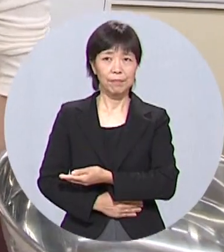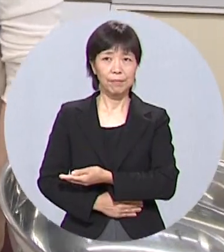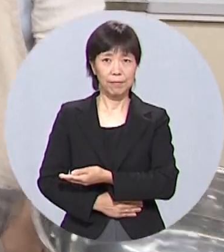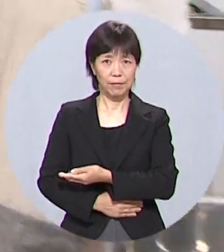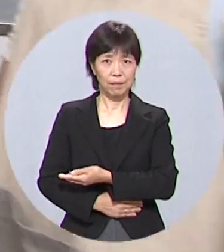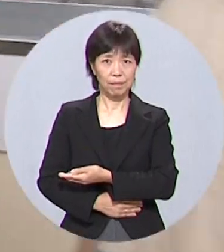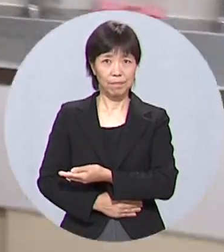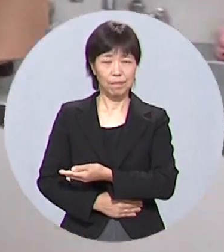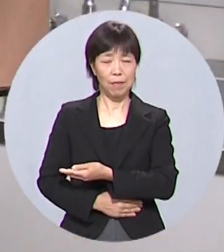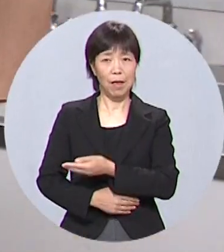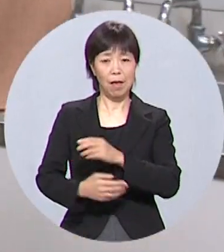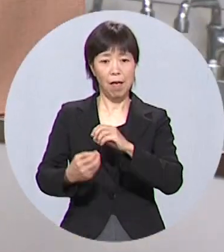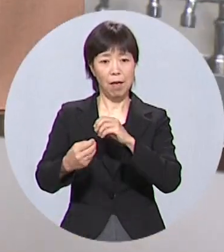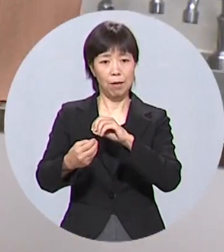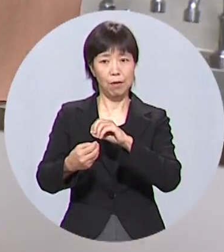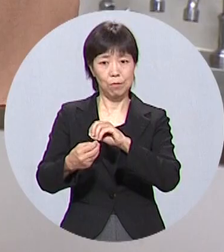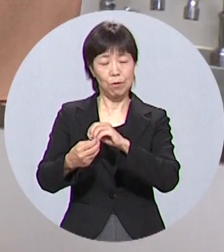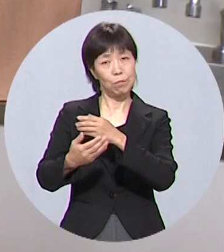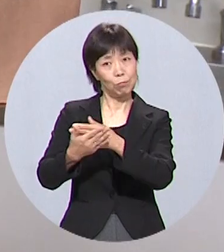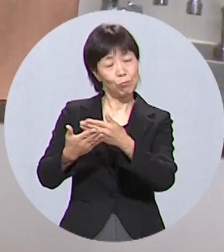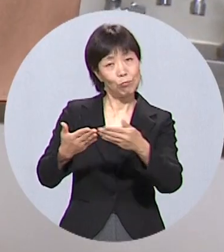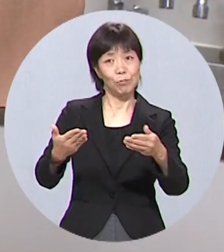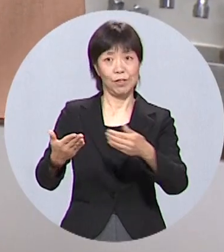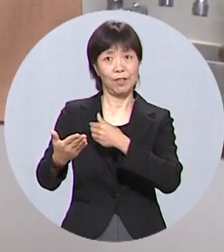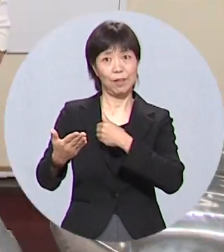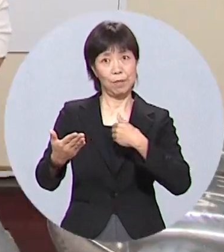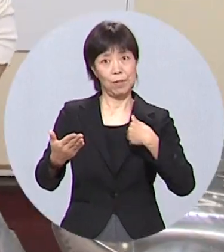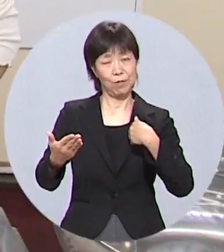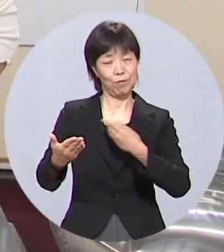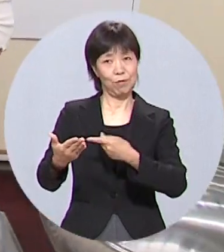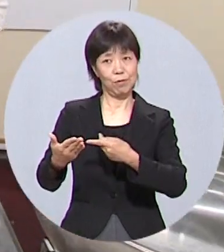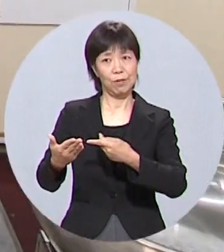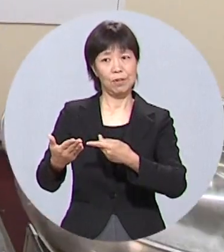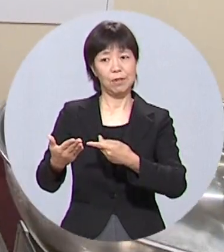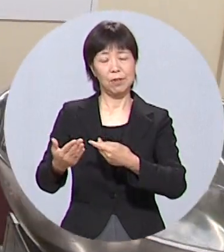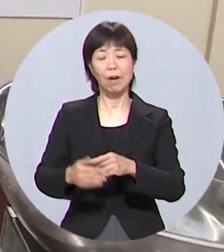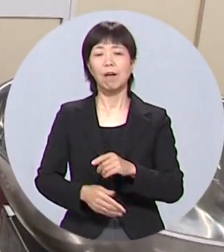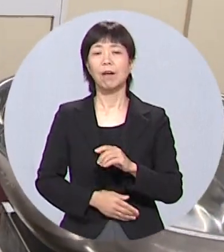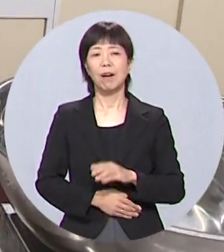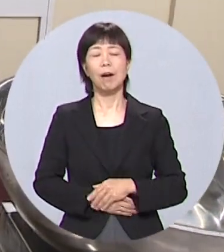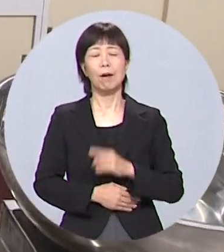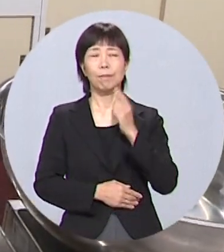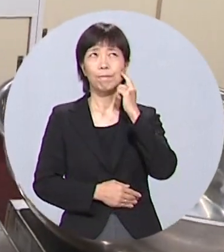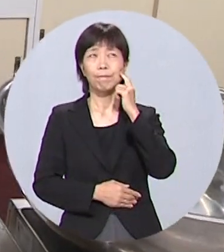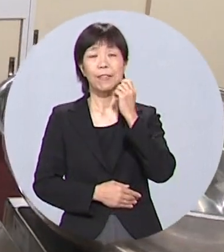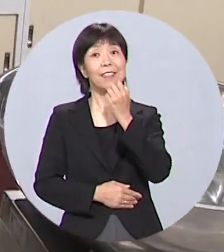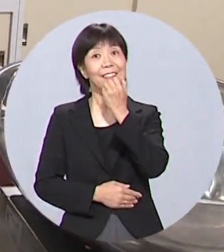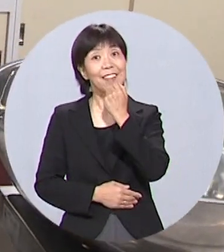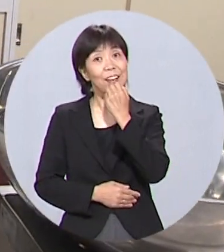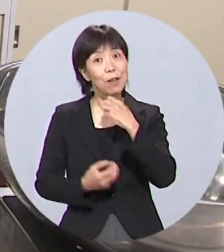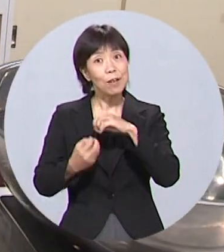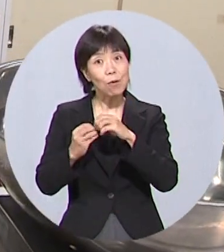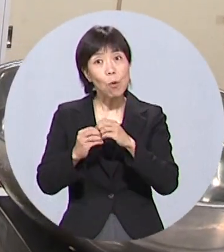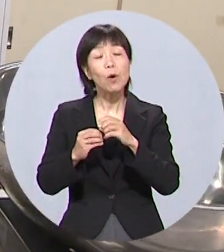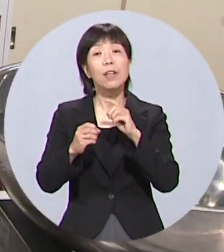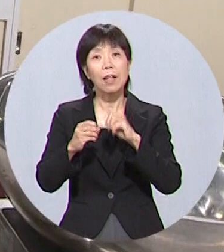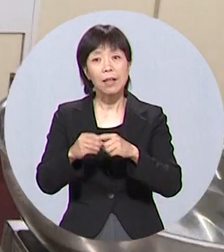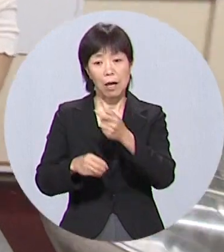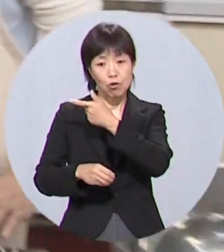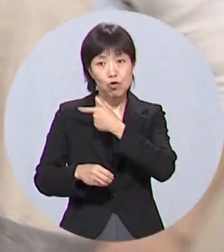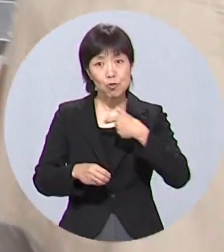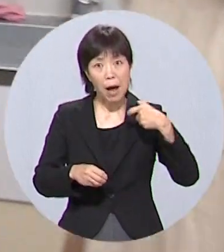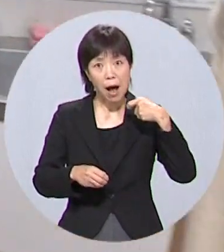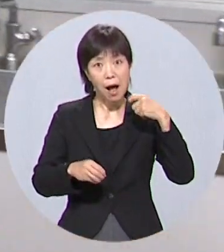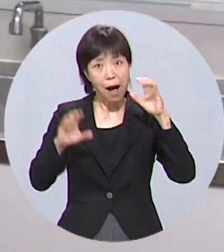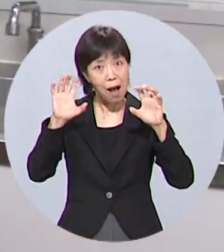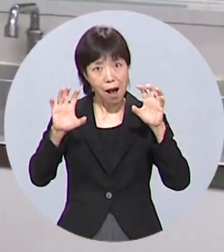ができます、縛ることによってこういった、 せっかく茶色なので、はい、なんかこうクマとかってできたりしますか？ で、